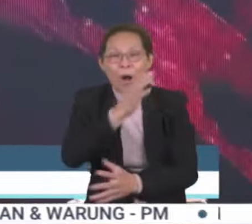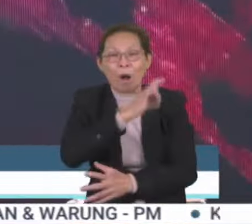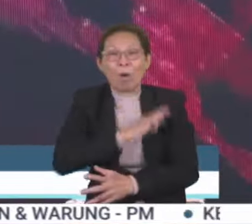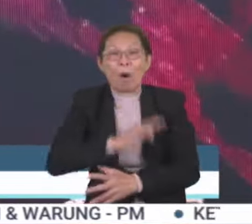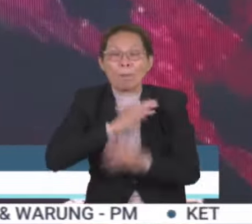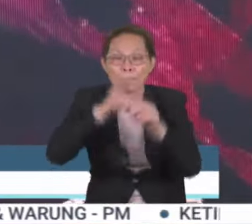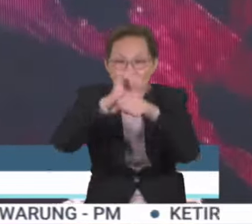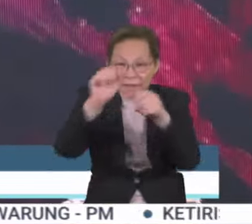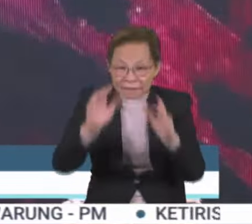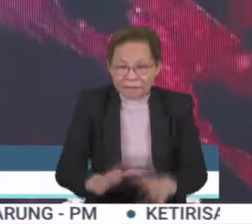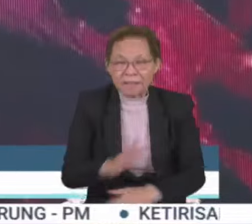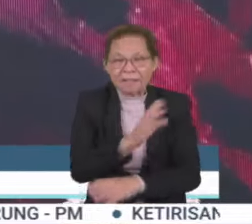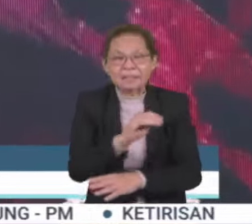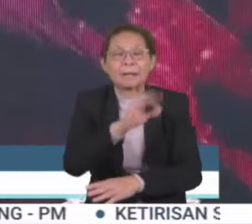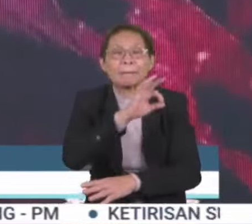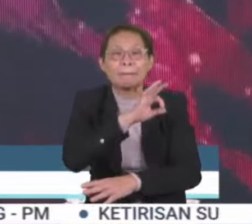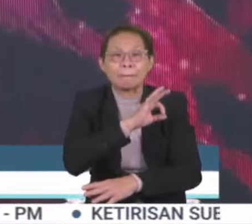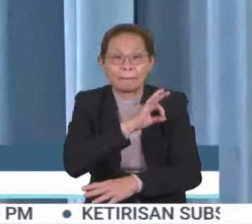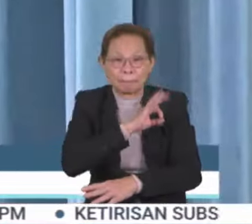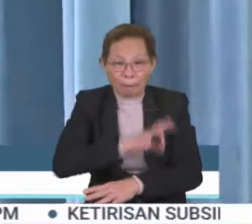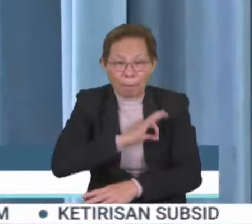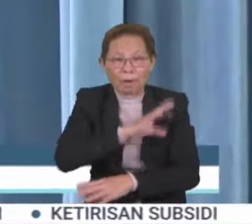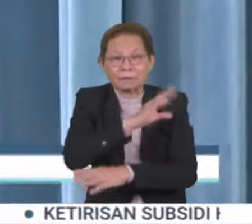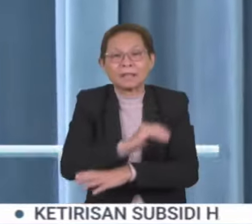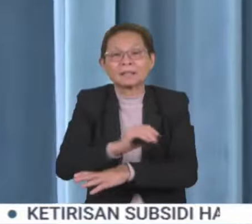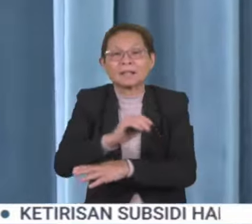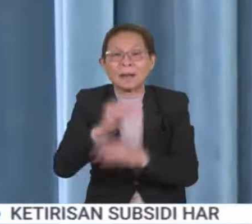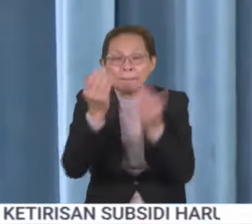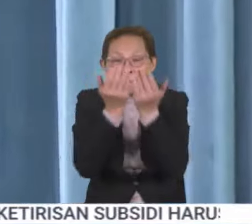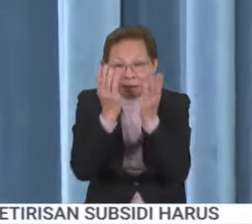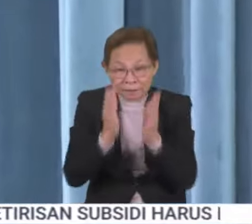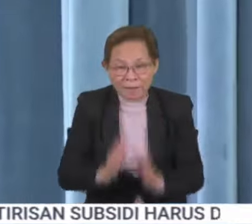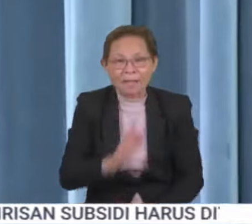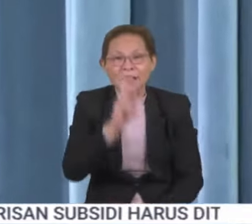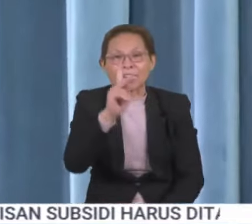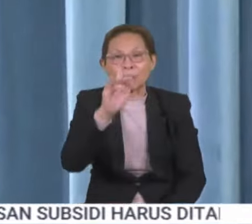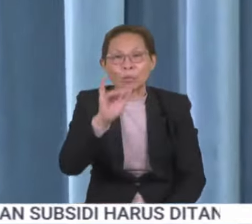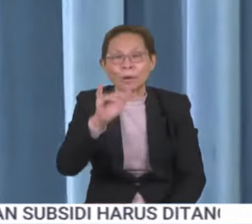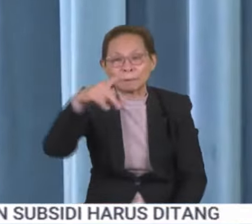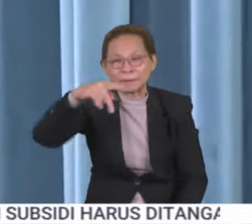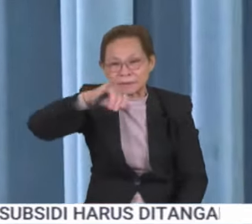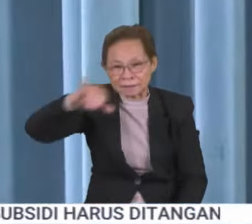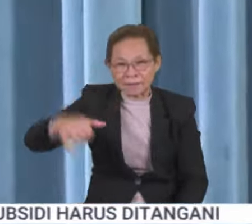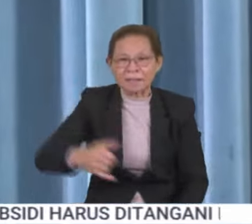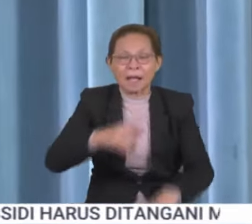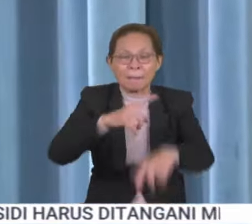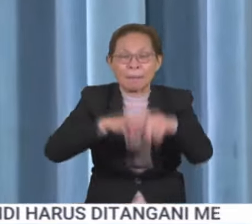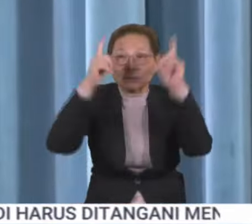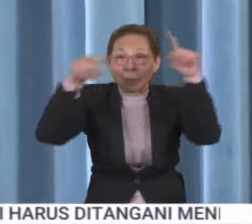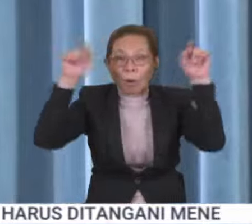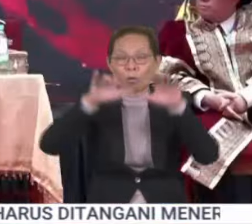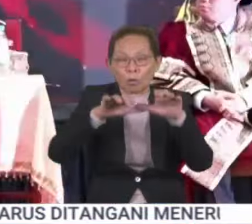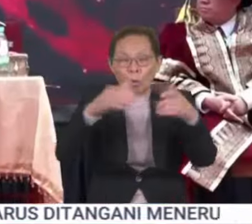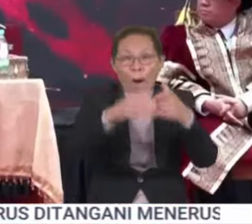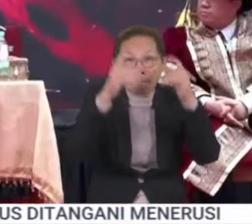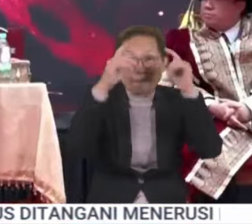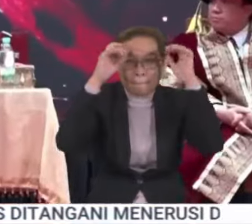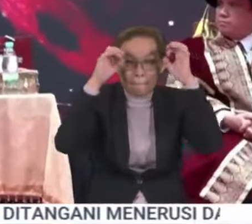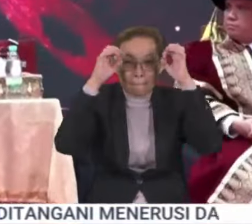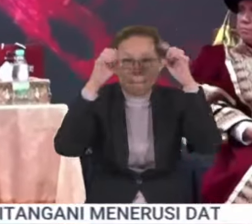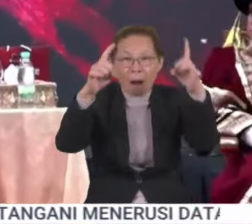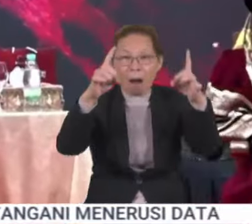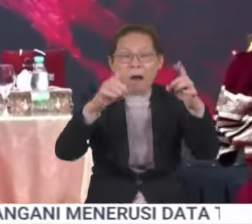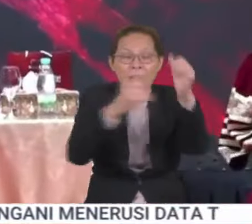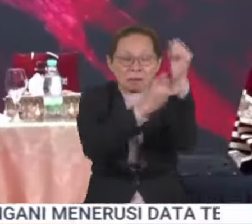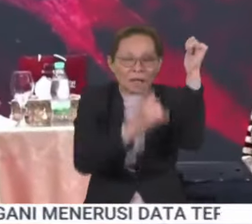akademik dan para pelajar kypj Beliau berkata demikian selepas Majlis konvokesyen kumpulan pendidikan yayasan pelajaran Johor